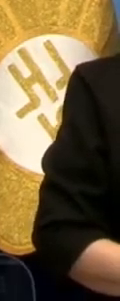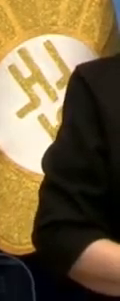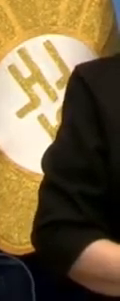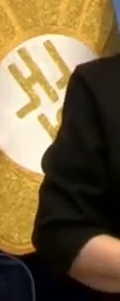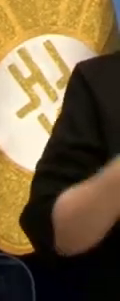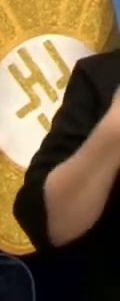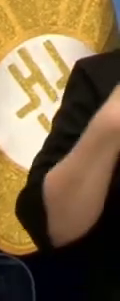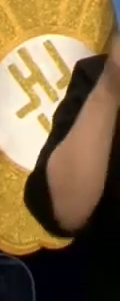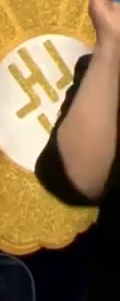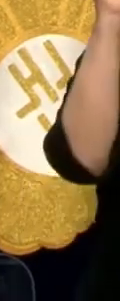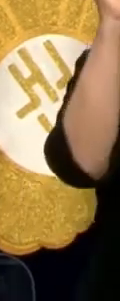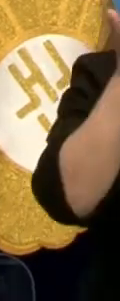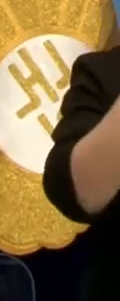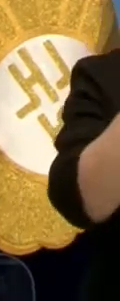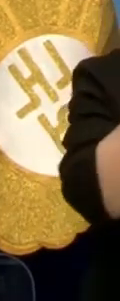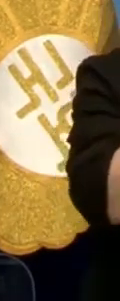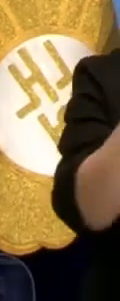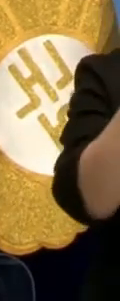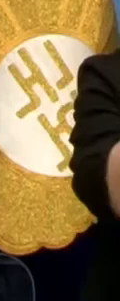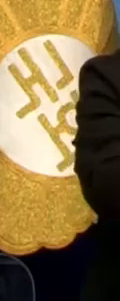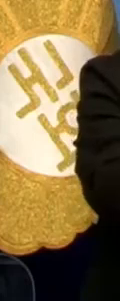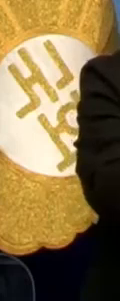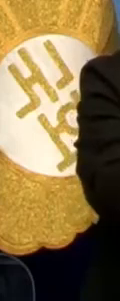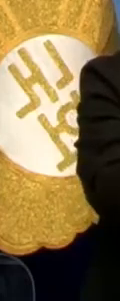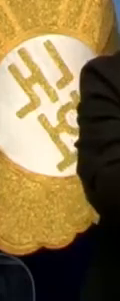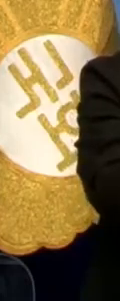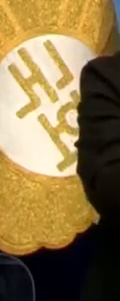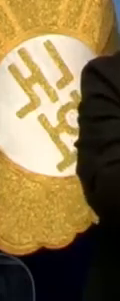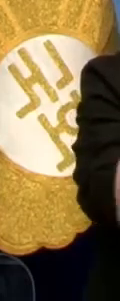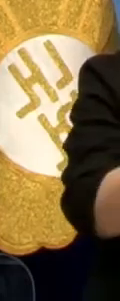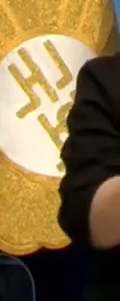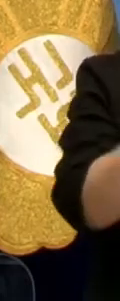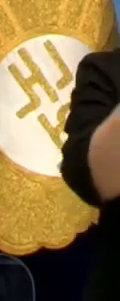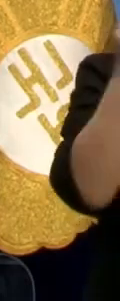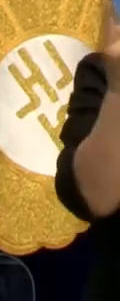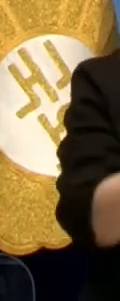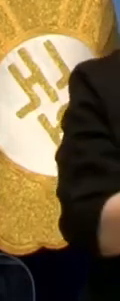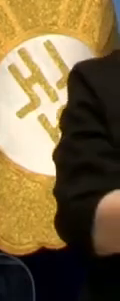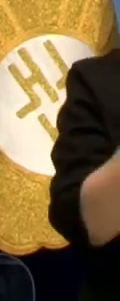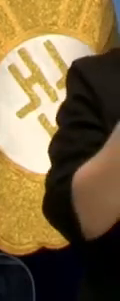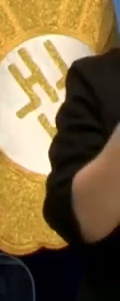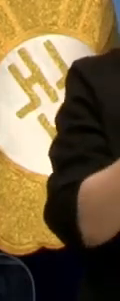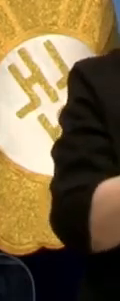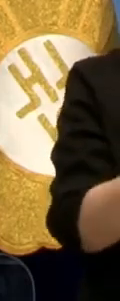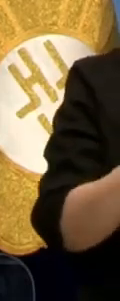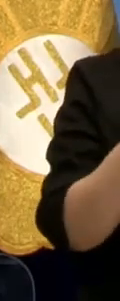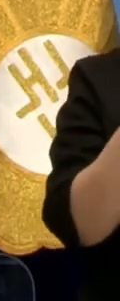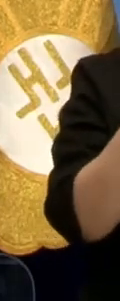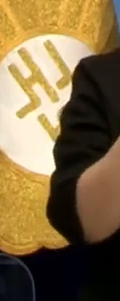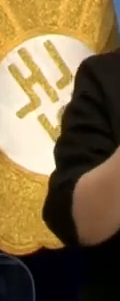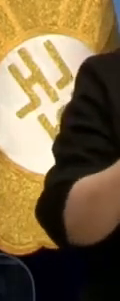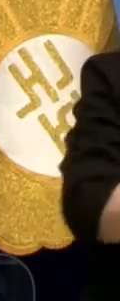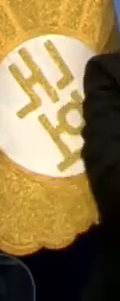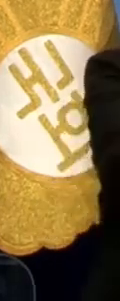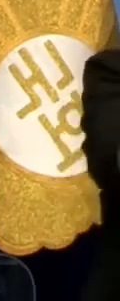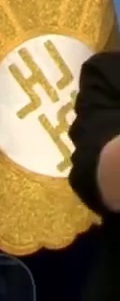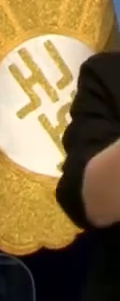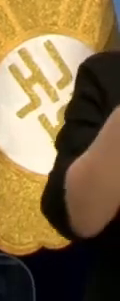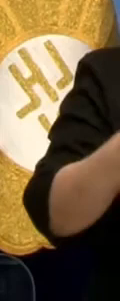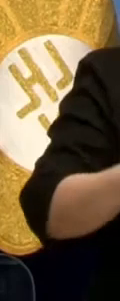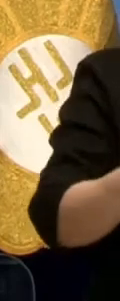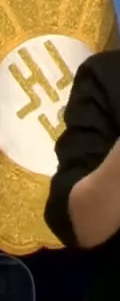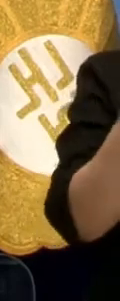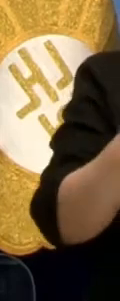네, 제가 여기 소통 간 이 건물은 오늘 처음 들어와 보느라고 이렇게 좀 헤매고